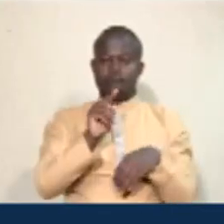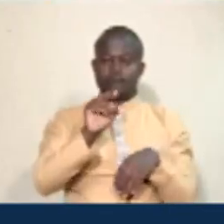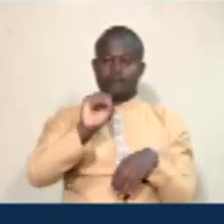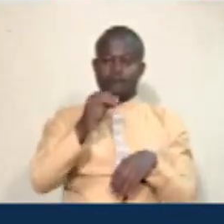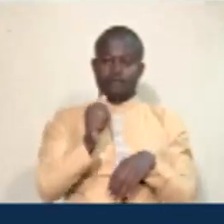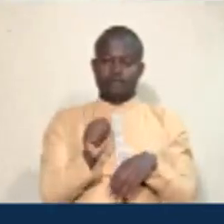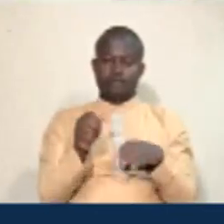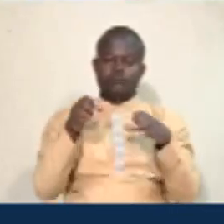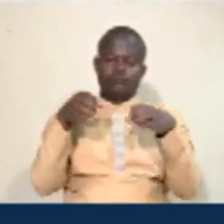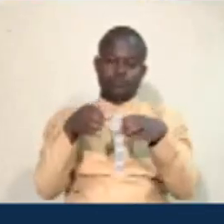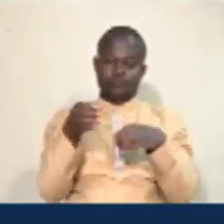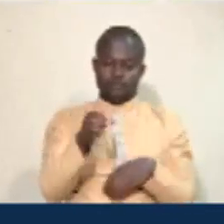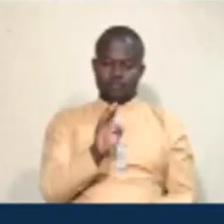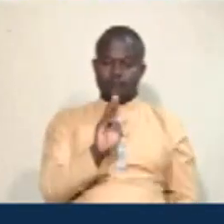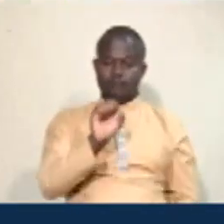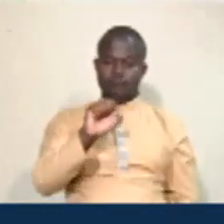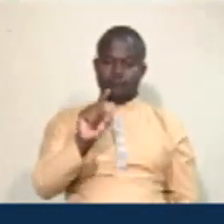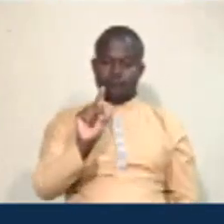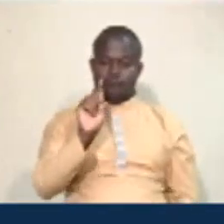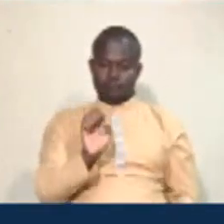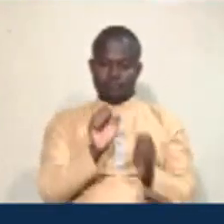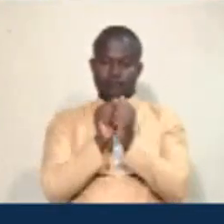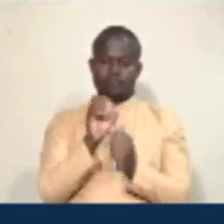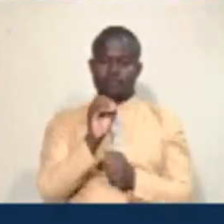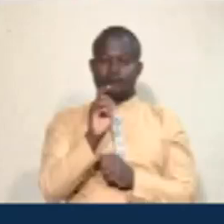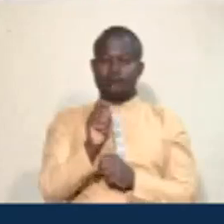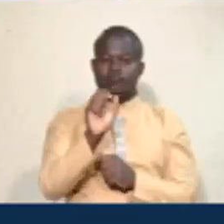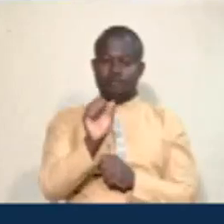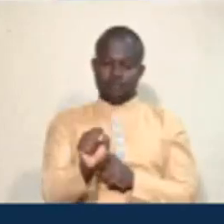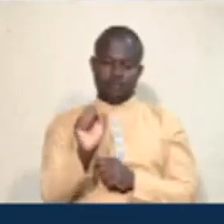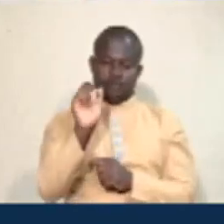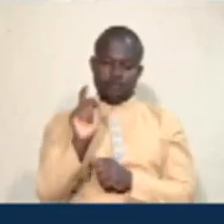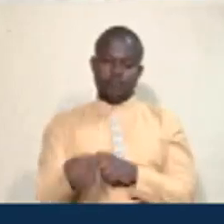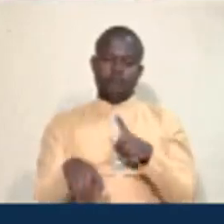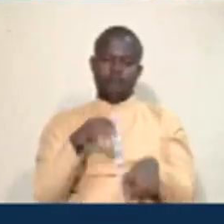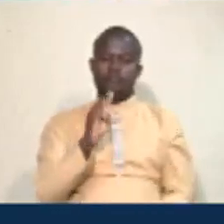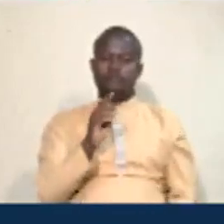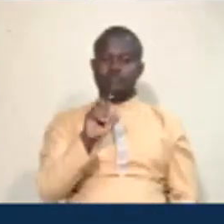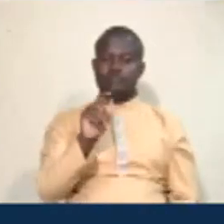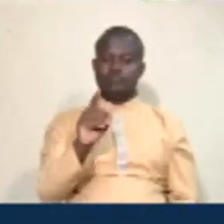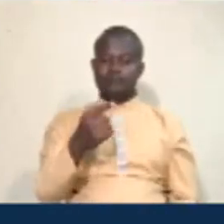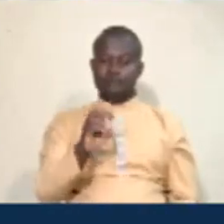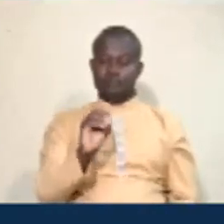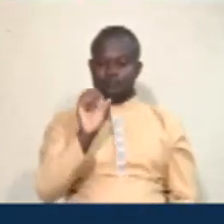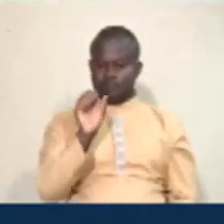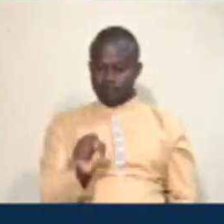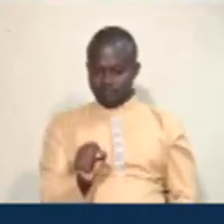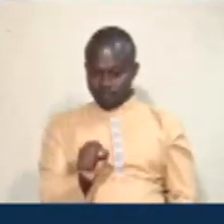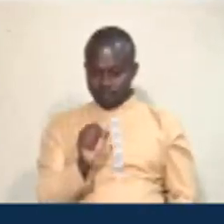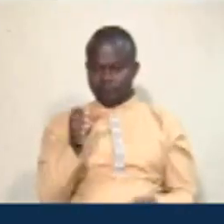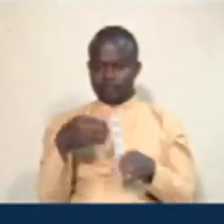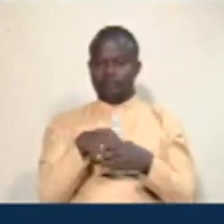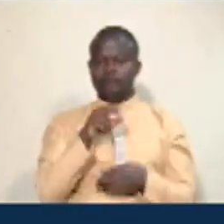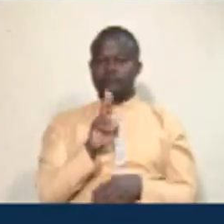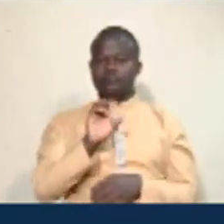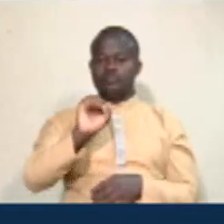arahura. Club Bushake itsinda Masumo FC, naho OTSK itsinda Bilingos FC ya Saidi Abed Makasi. Club Bushake ni